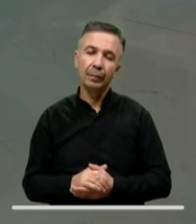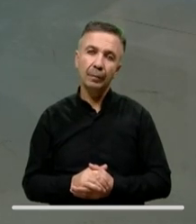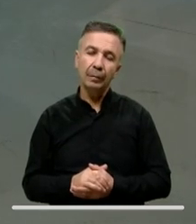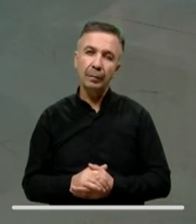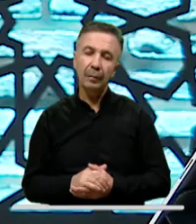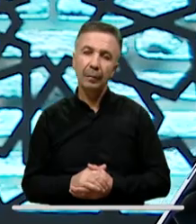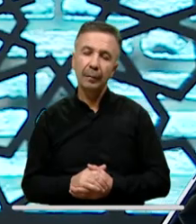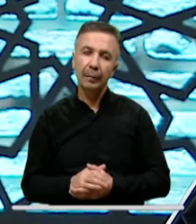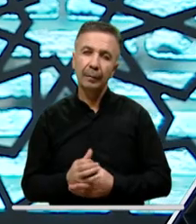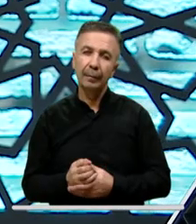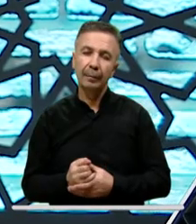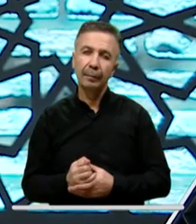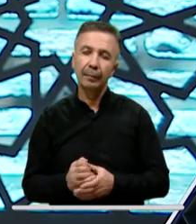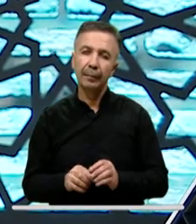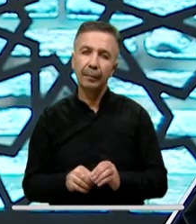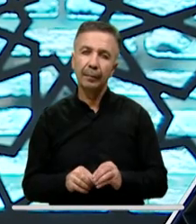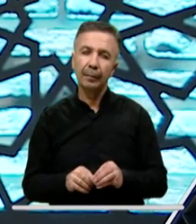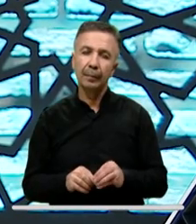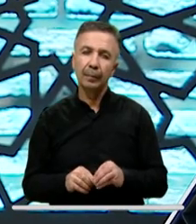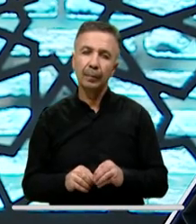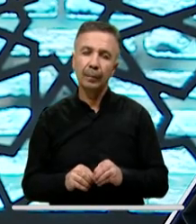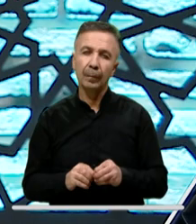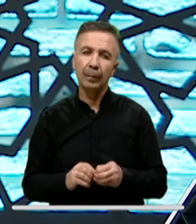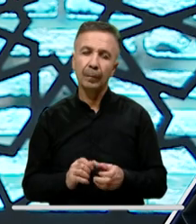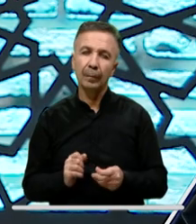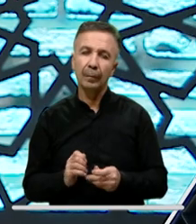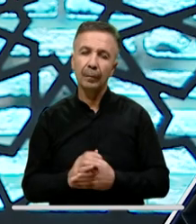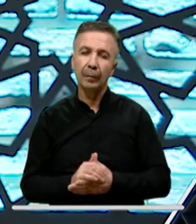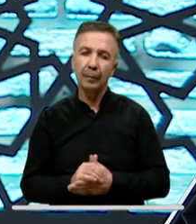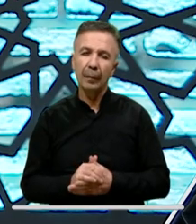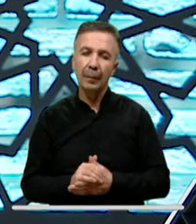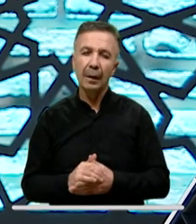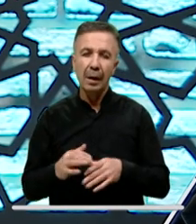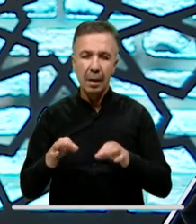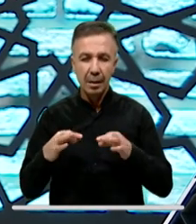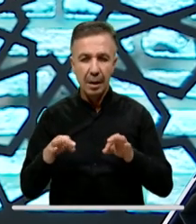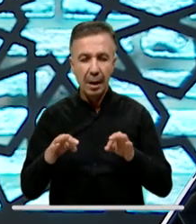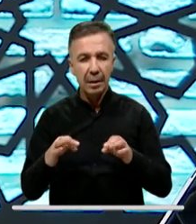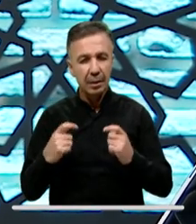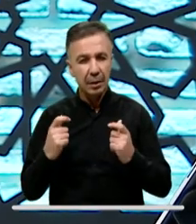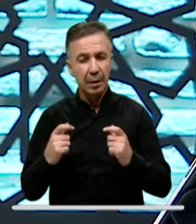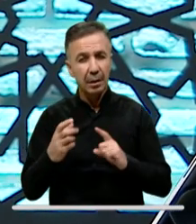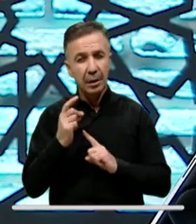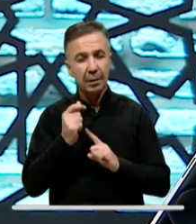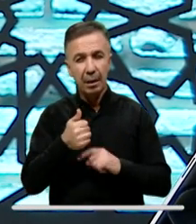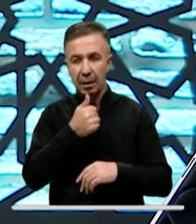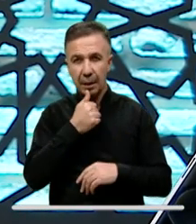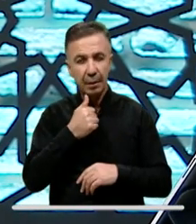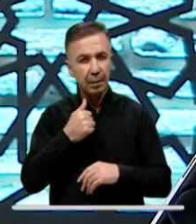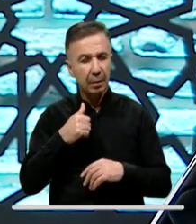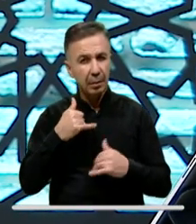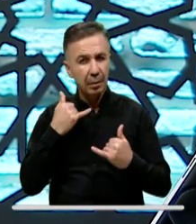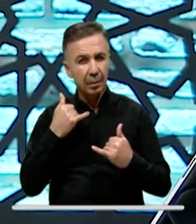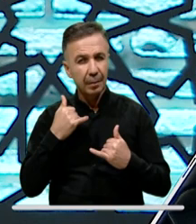işareti kalmamıştır kafamızda. Eskişehir'den bir telefonumuz var. İsmail Bey telefon attığımızda. Hoş geldiniz İsmail Bey.